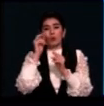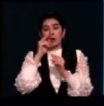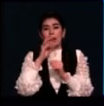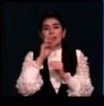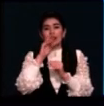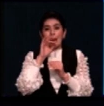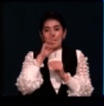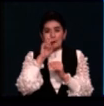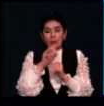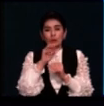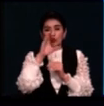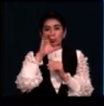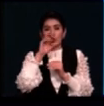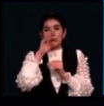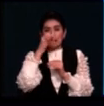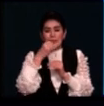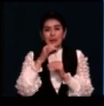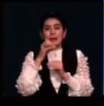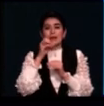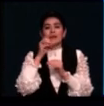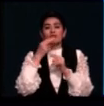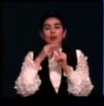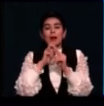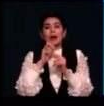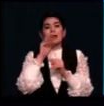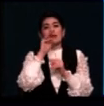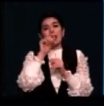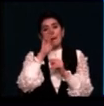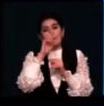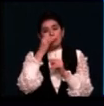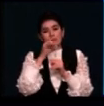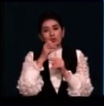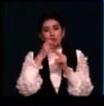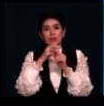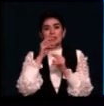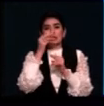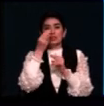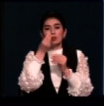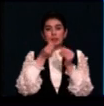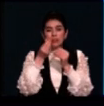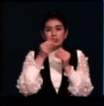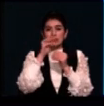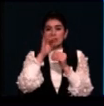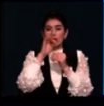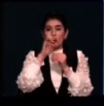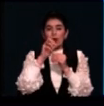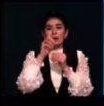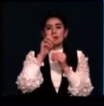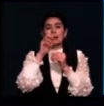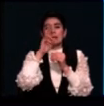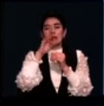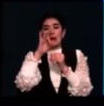birikmalar va sintetik birikmalar. Tabiiy birikmalarga mana selluloza, kraxmal, tabiiy kauchuk